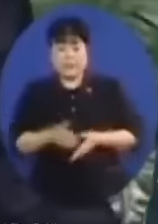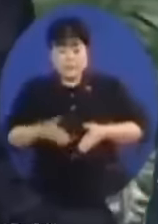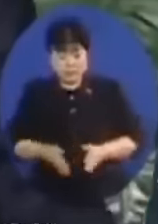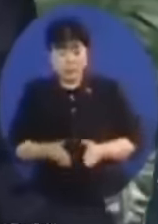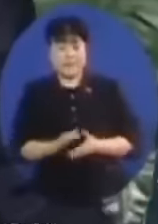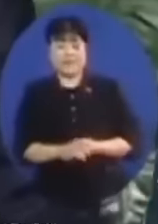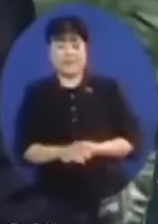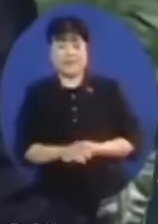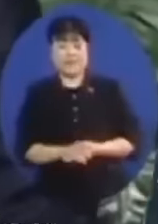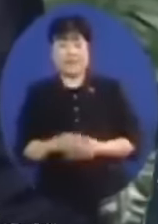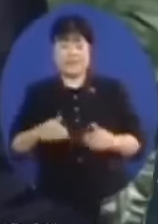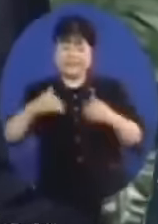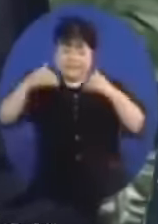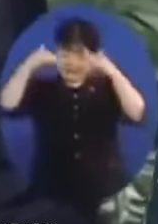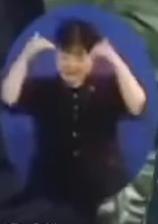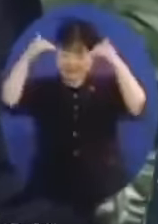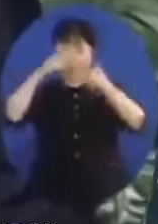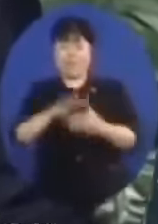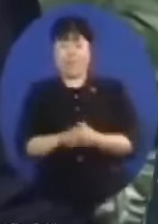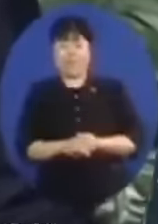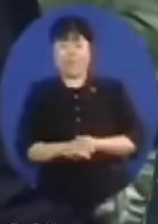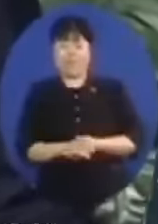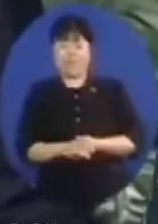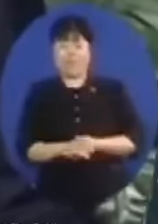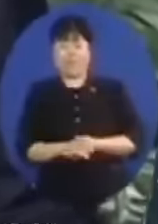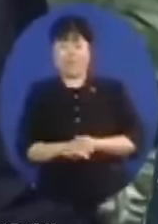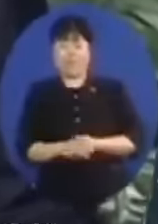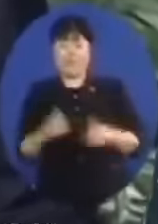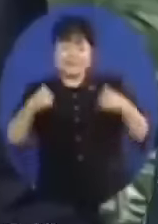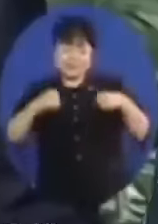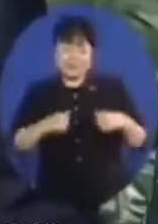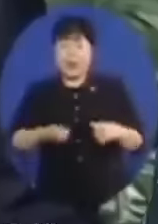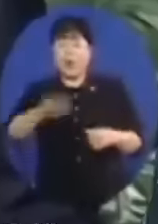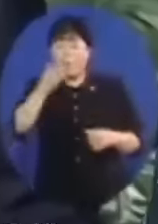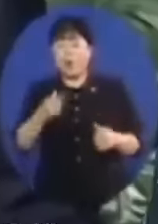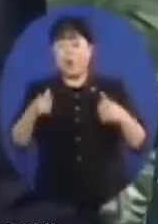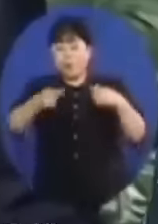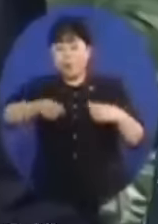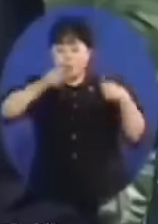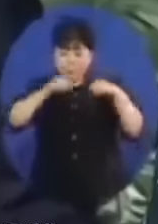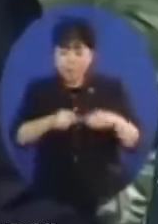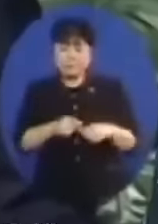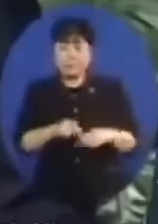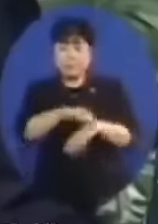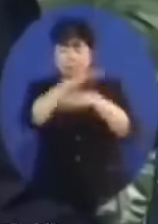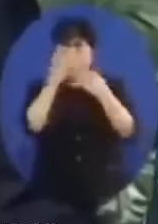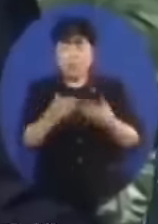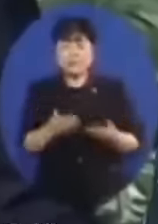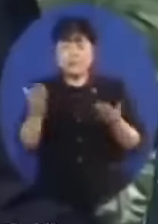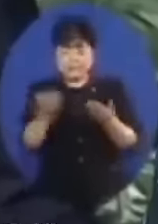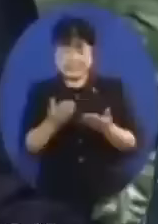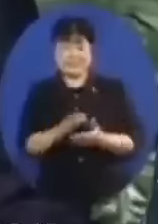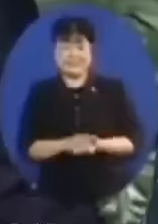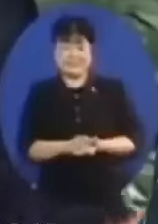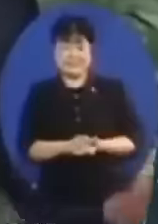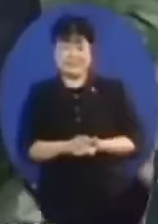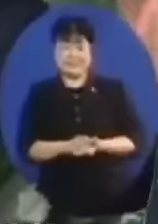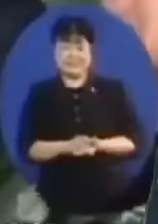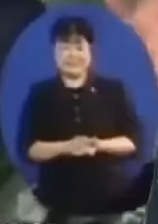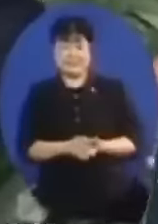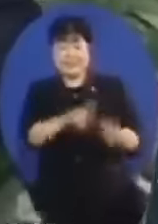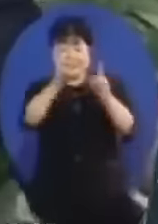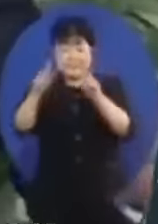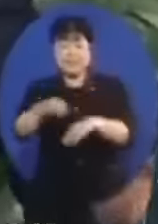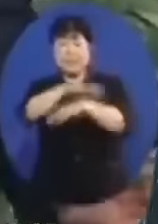태어나서 자라나고 입고 먹고 마시고 하는 게 모든 것이 범사 아닙니까? 그런데 우리가